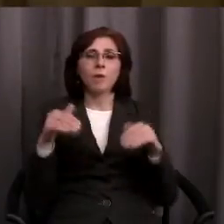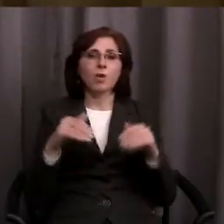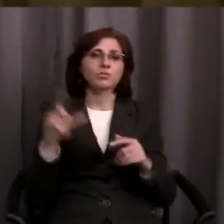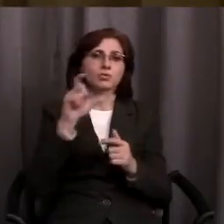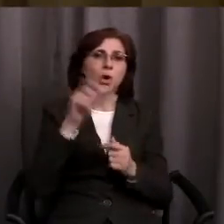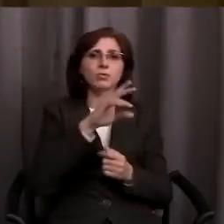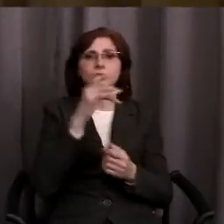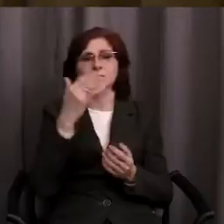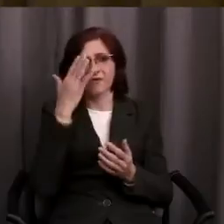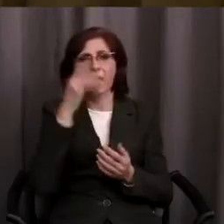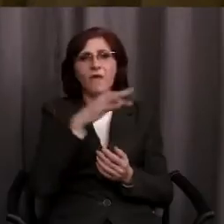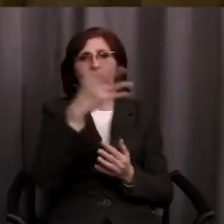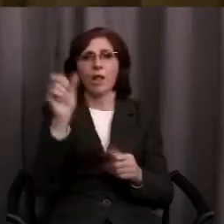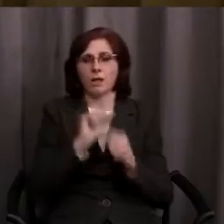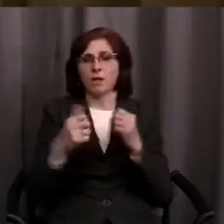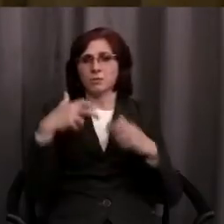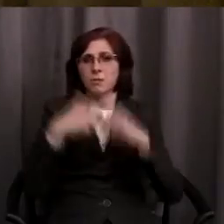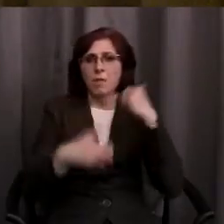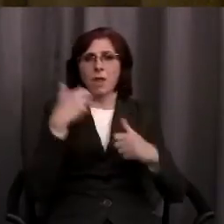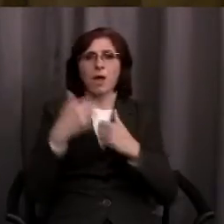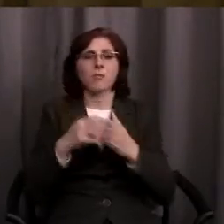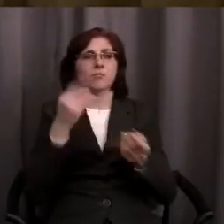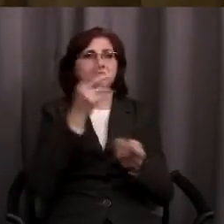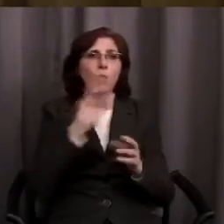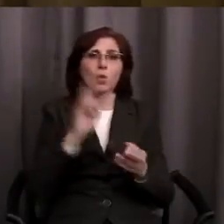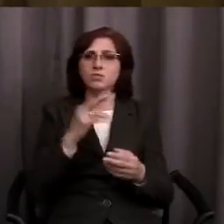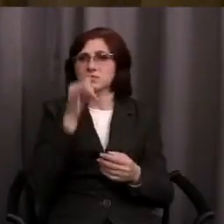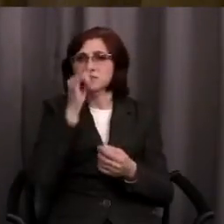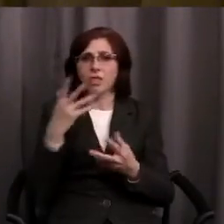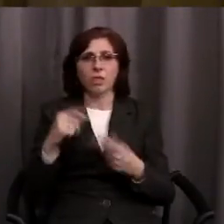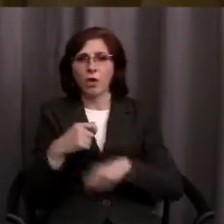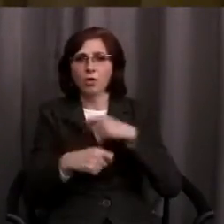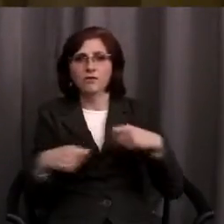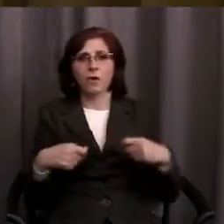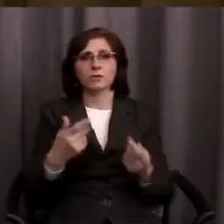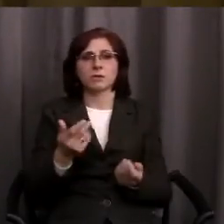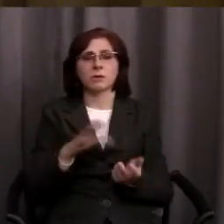różnych problemów, pewne rzeczy są nierozwiązane, więc